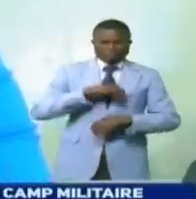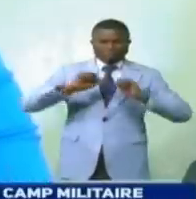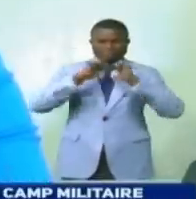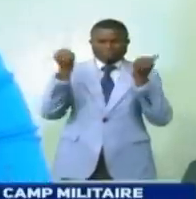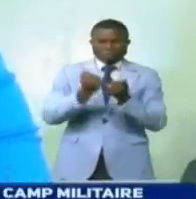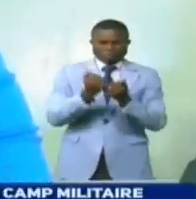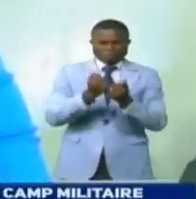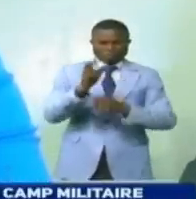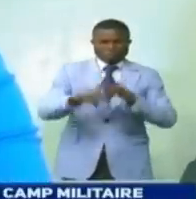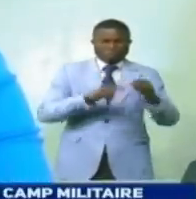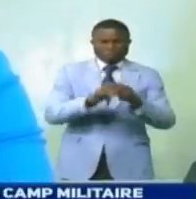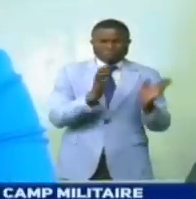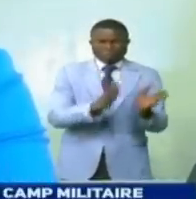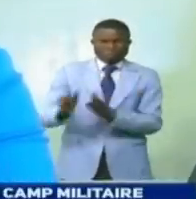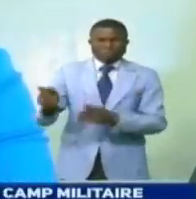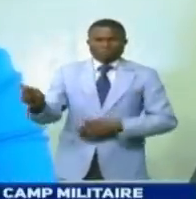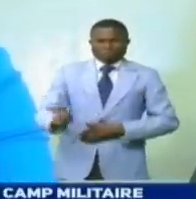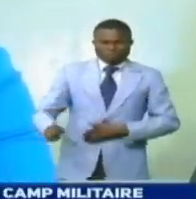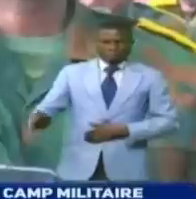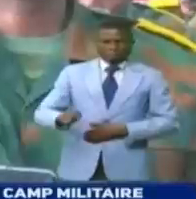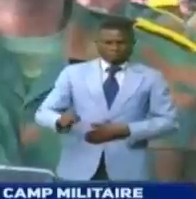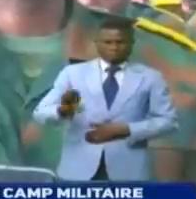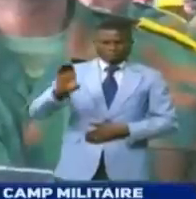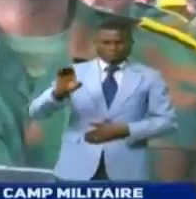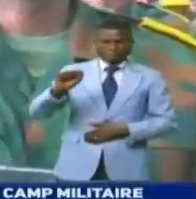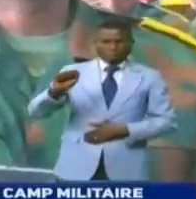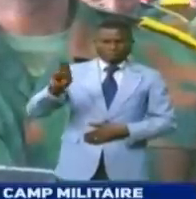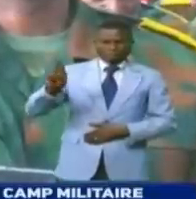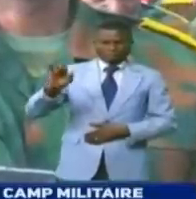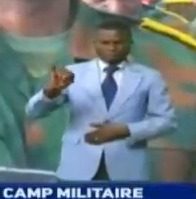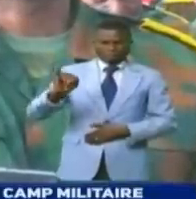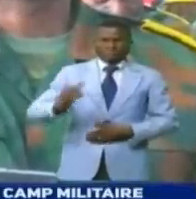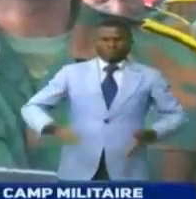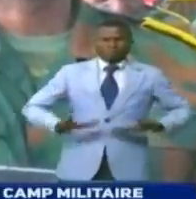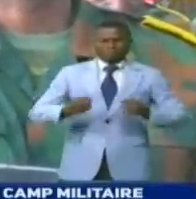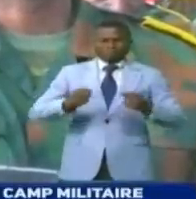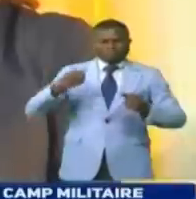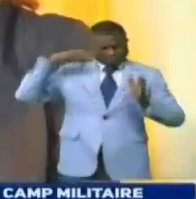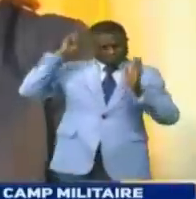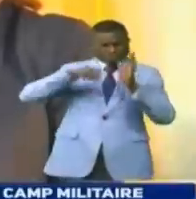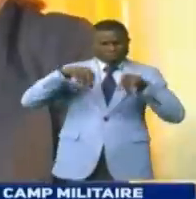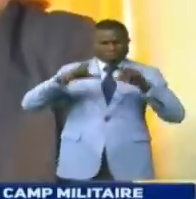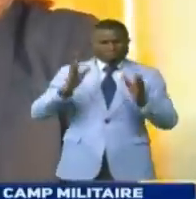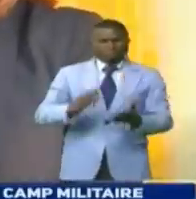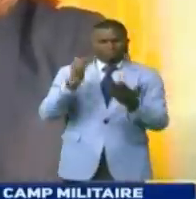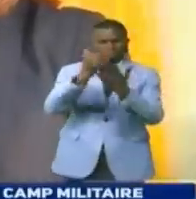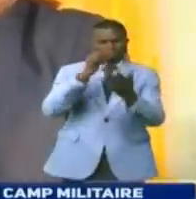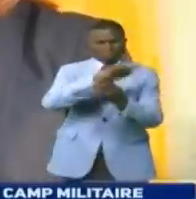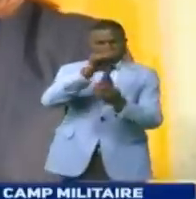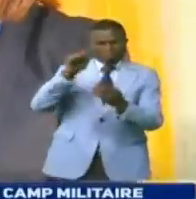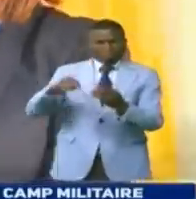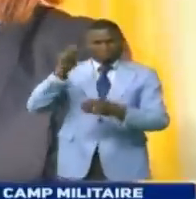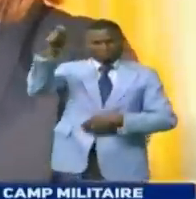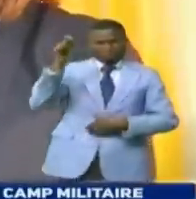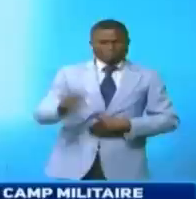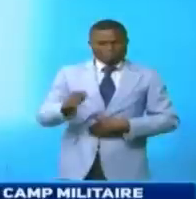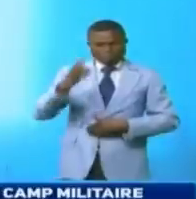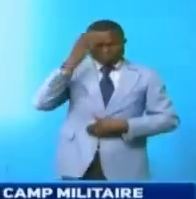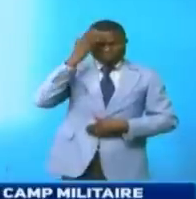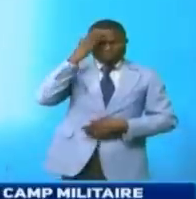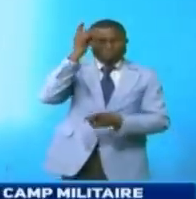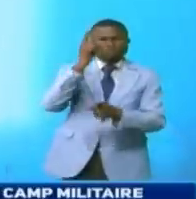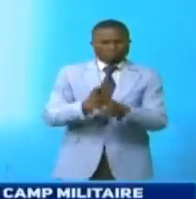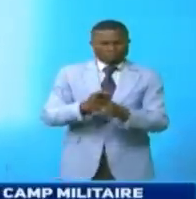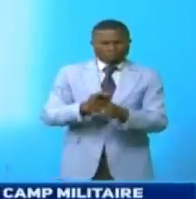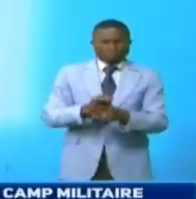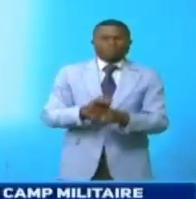l'aménagement du territoire, Karine Yemba, a salué le gouvernement congolais pour ce recensement au camp afin d'identifier